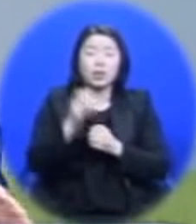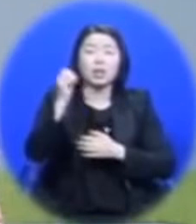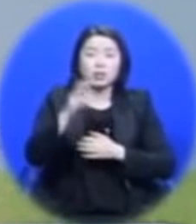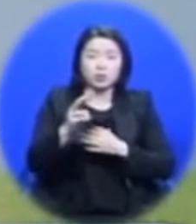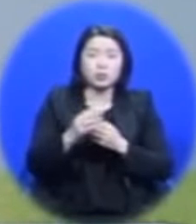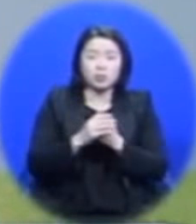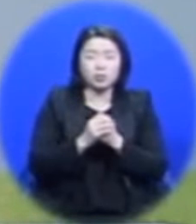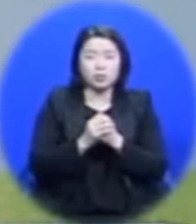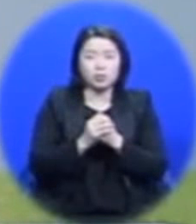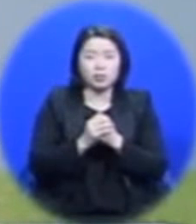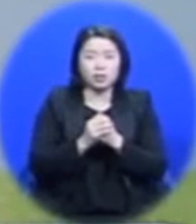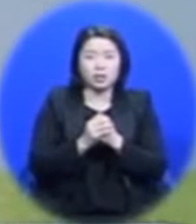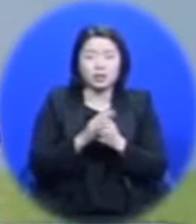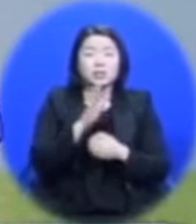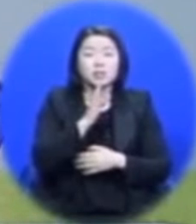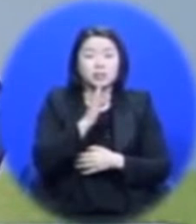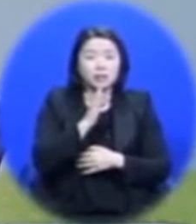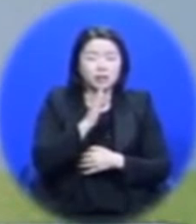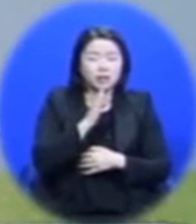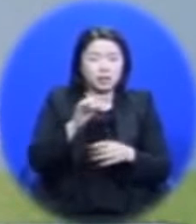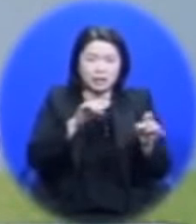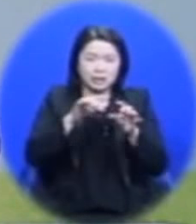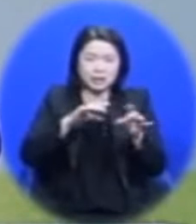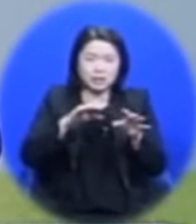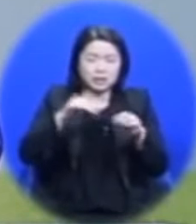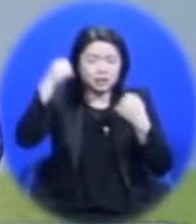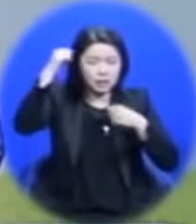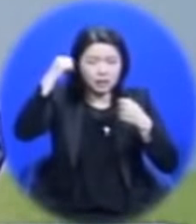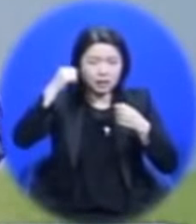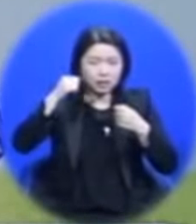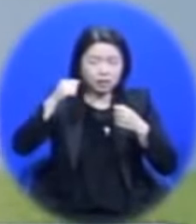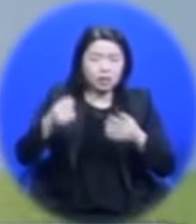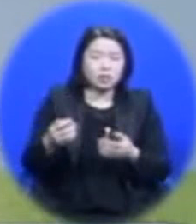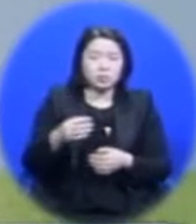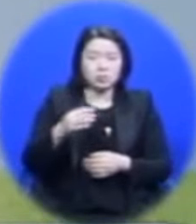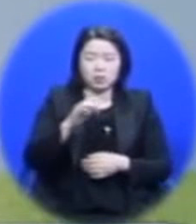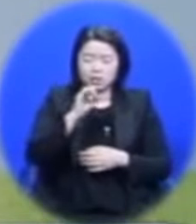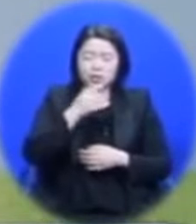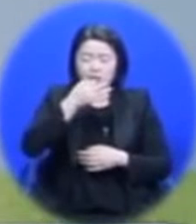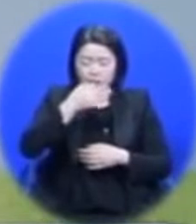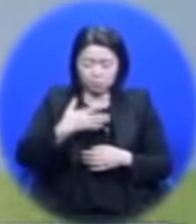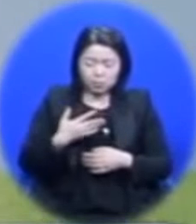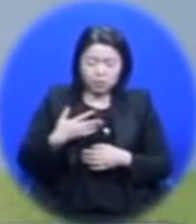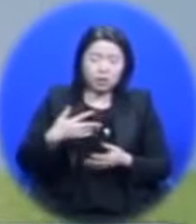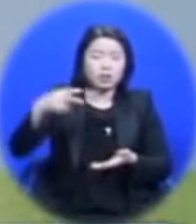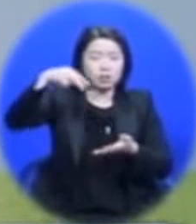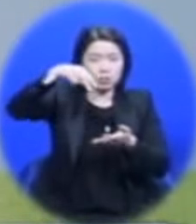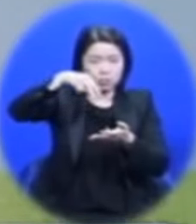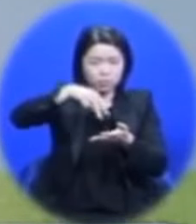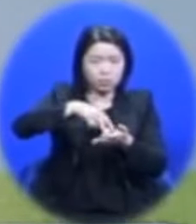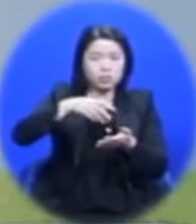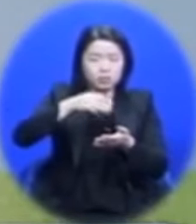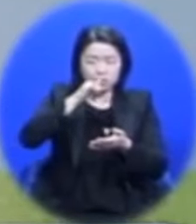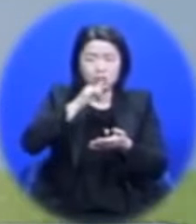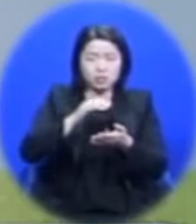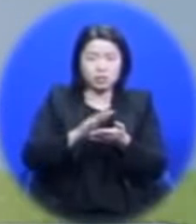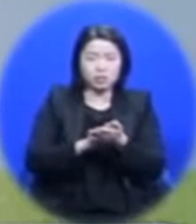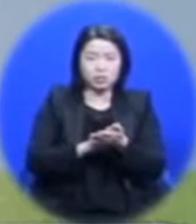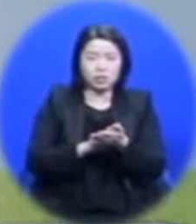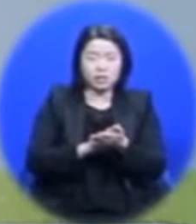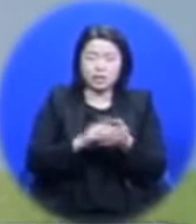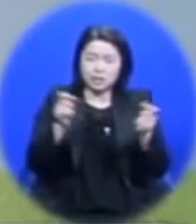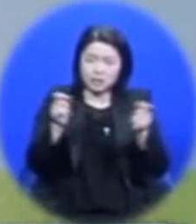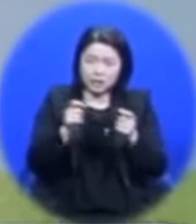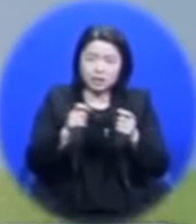그리고는 그래 저린 다리를 겨우 펴서 그리고는 일어났습니다. 천천히 일어났습니다. 그리고는